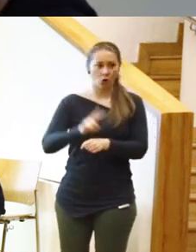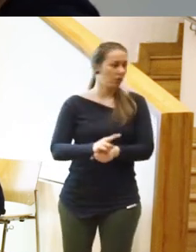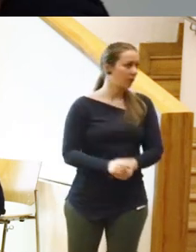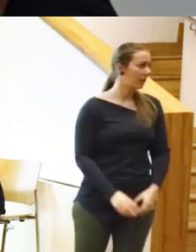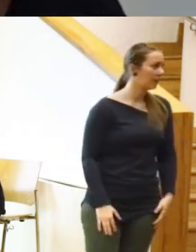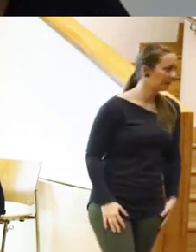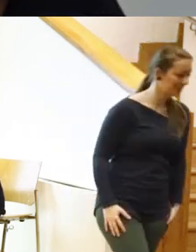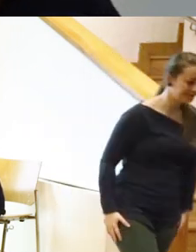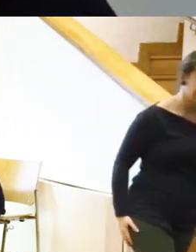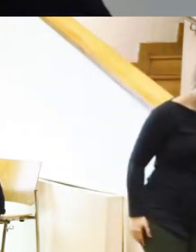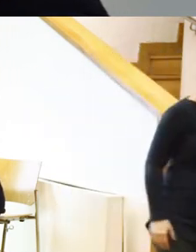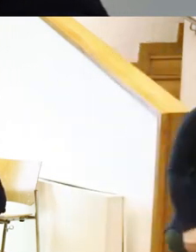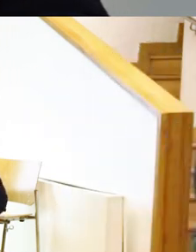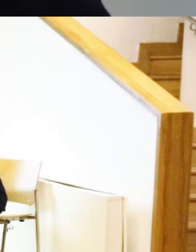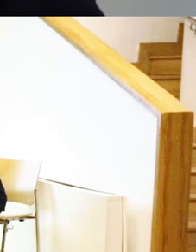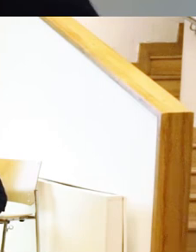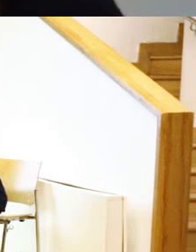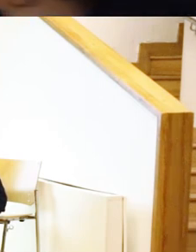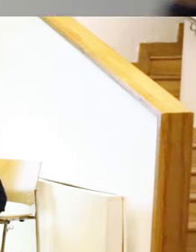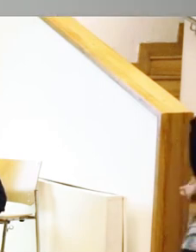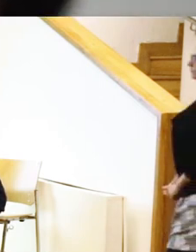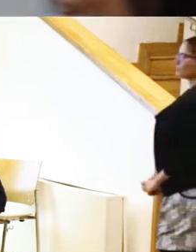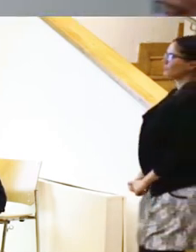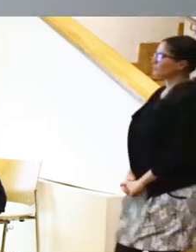To se na to rozumím.